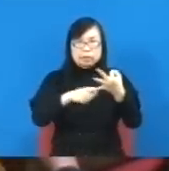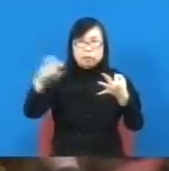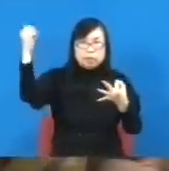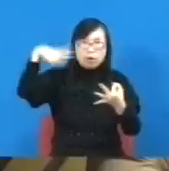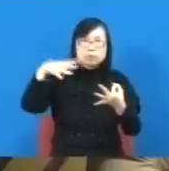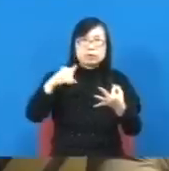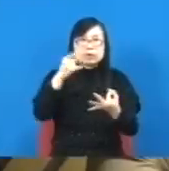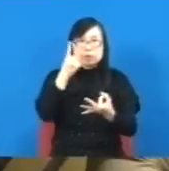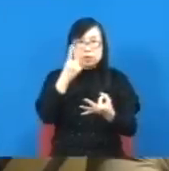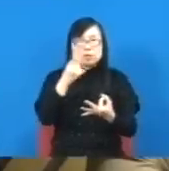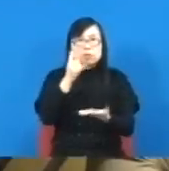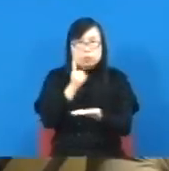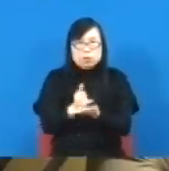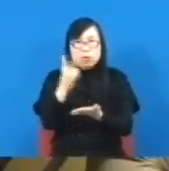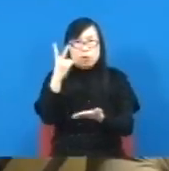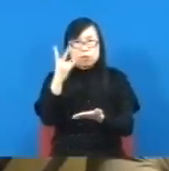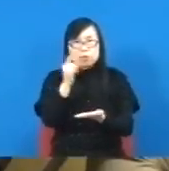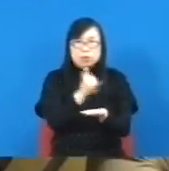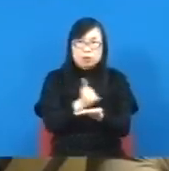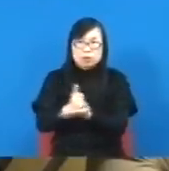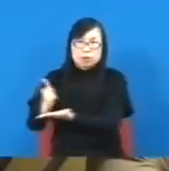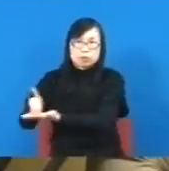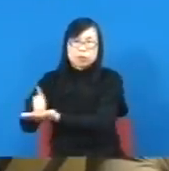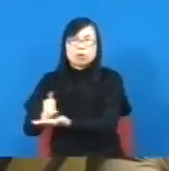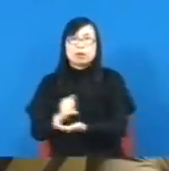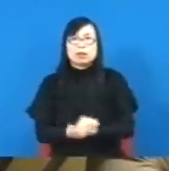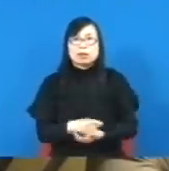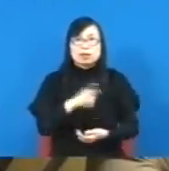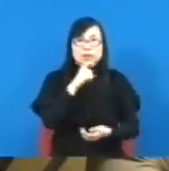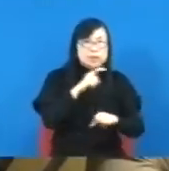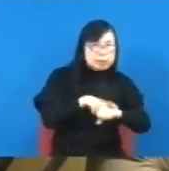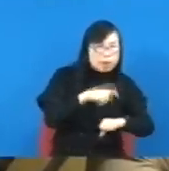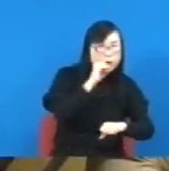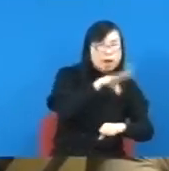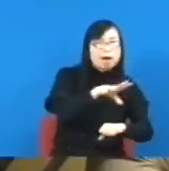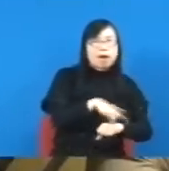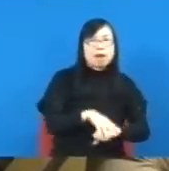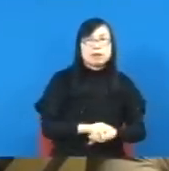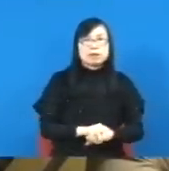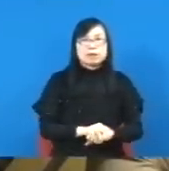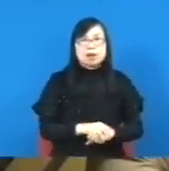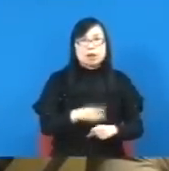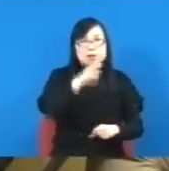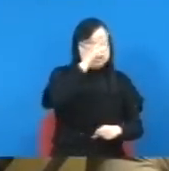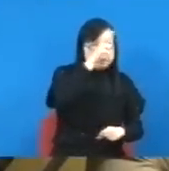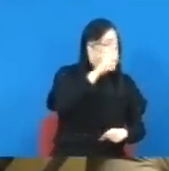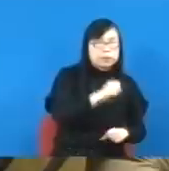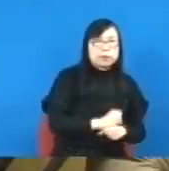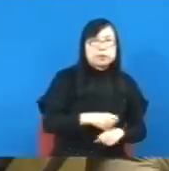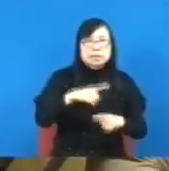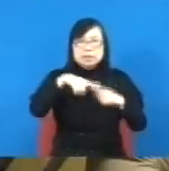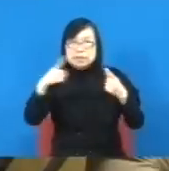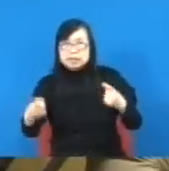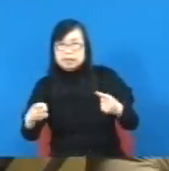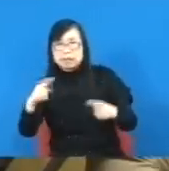兩。一個攞油搶兩張凳，我獎咪變咗兩個攞油咯。一時就話自己係呢一個公務員係處長，一時就